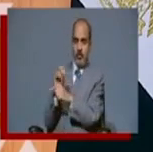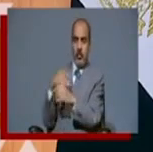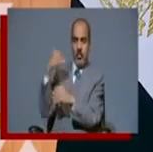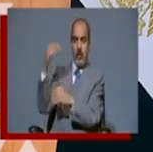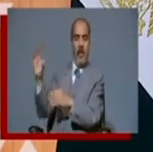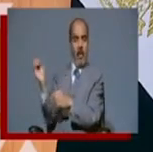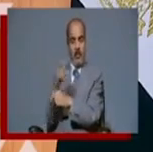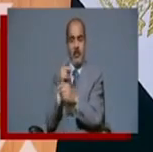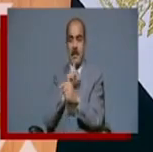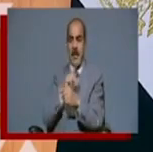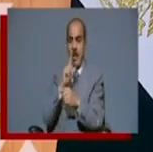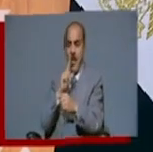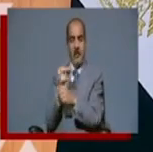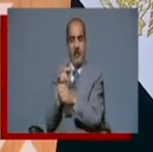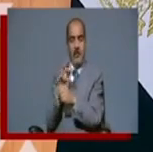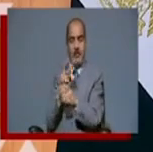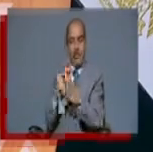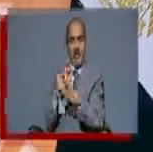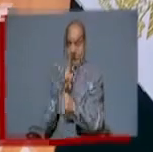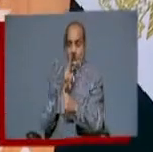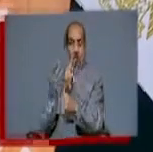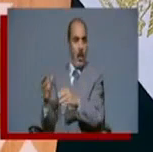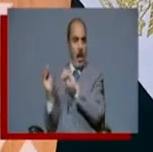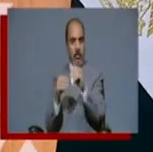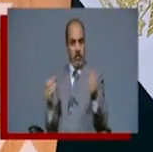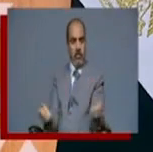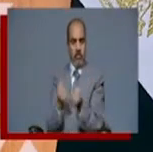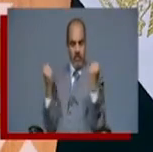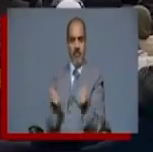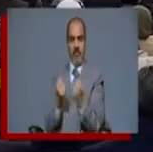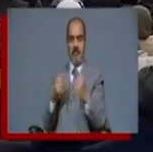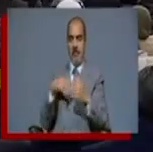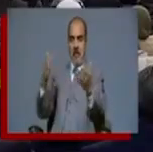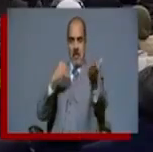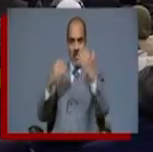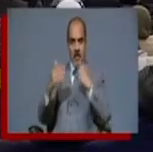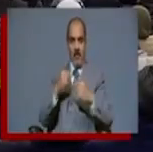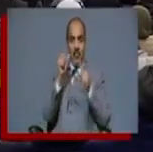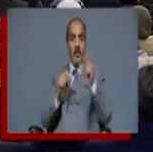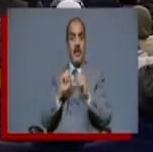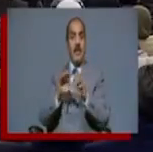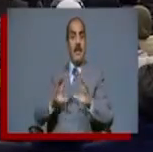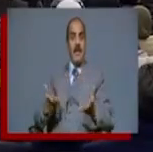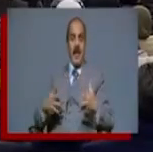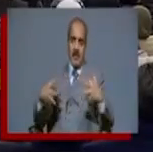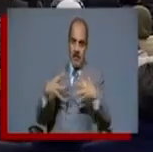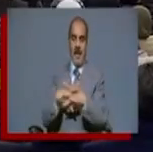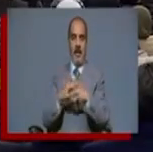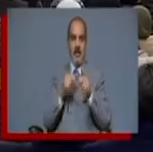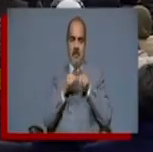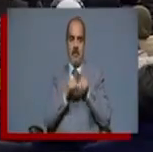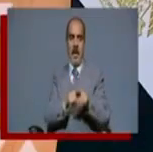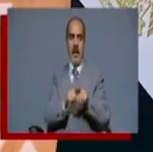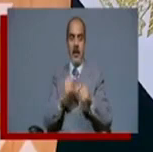في بعض اللوائح شروي القانون برضو في موجود بس هي القصه كلها تطبيق الكلام احنا مشكله ان احنا عندنا عايزين